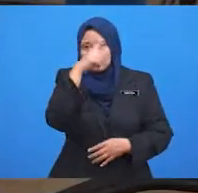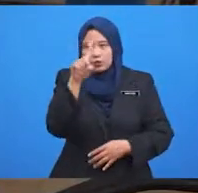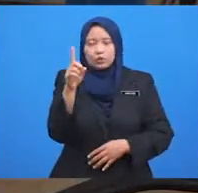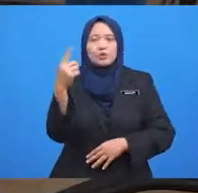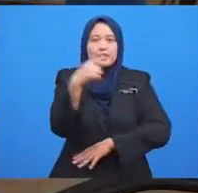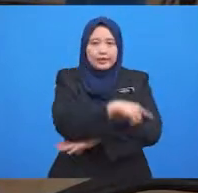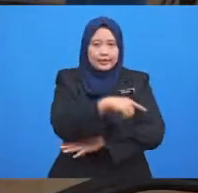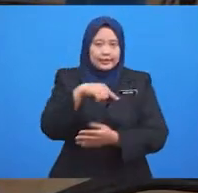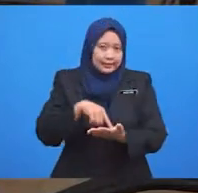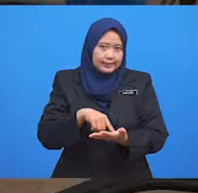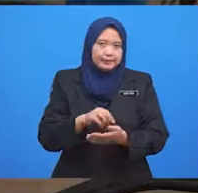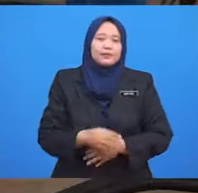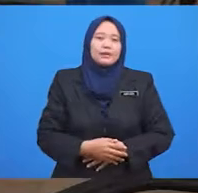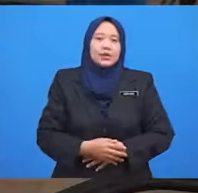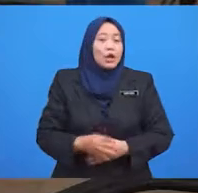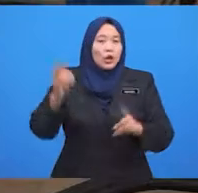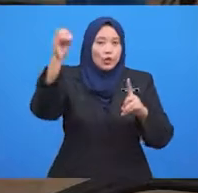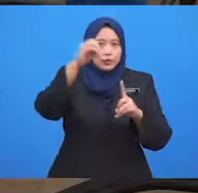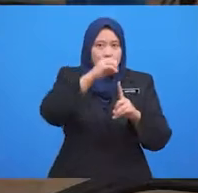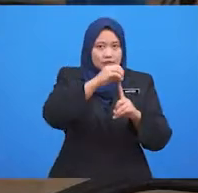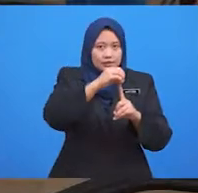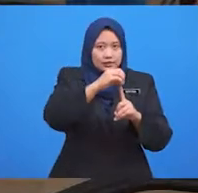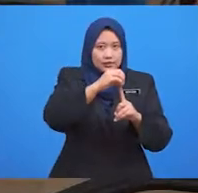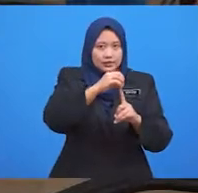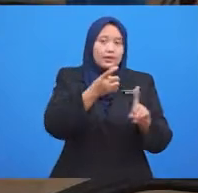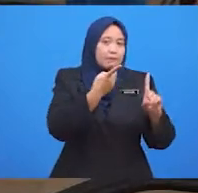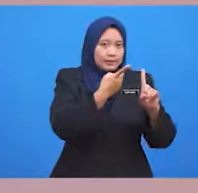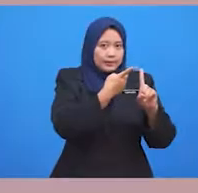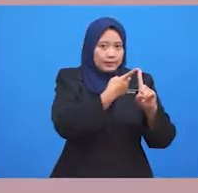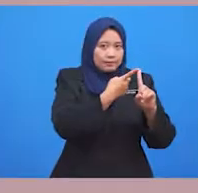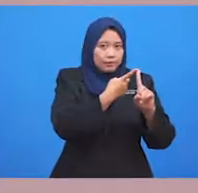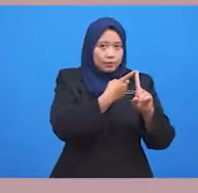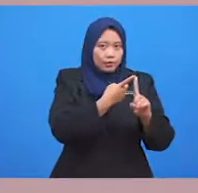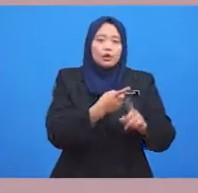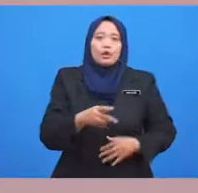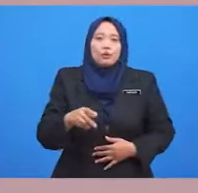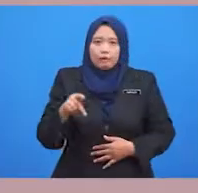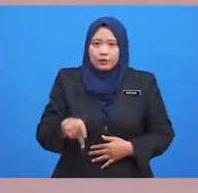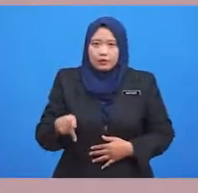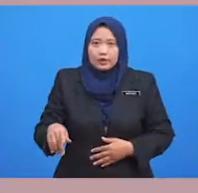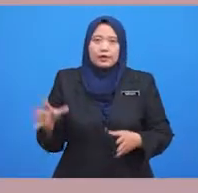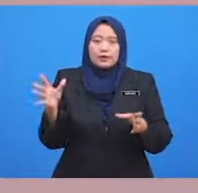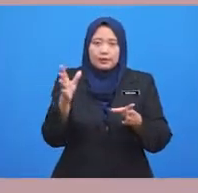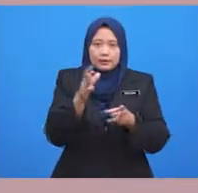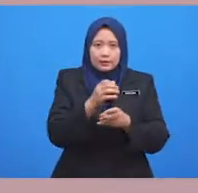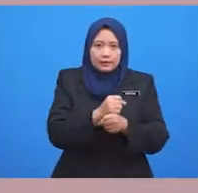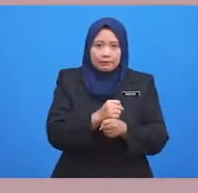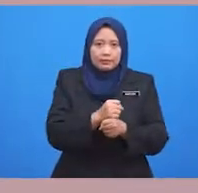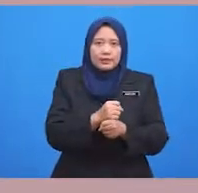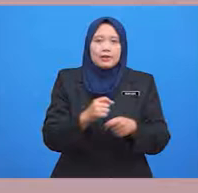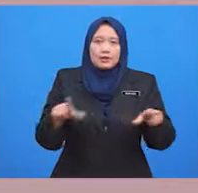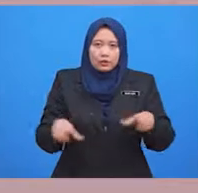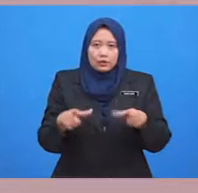ini. Objektif pembelajaran. Yang pertama, pelajar dapat melakukan persediaan